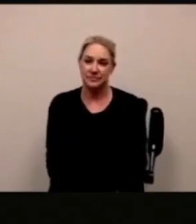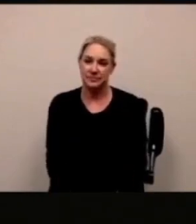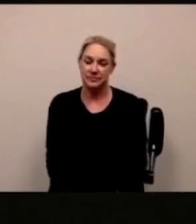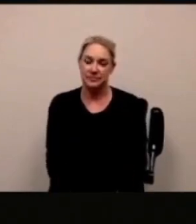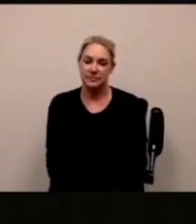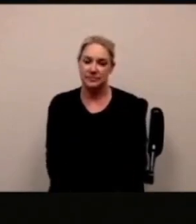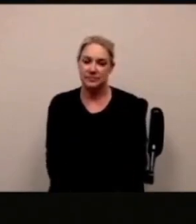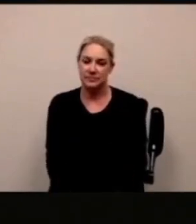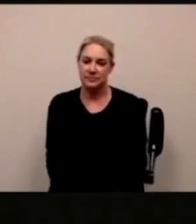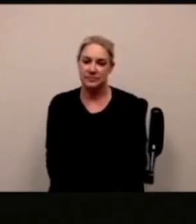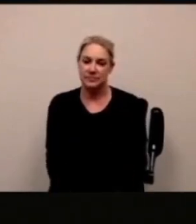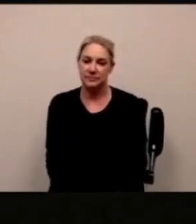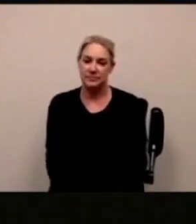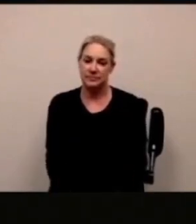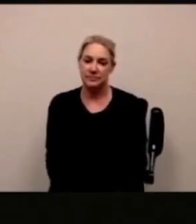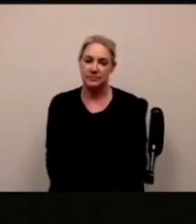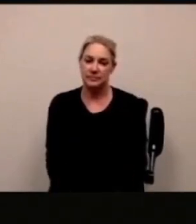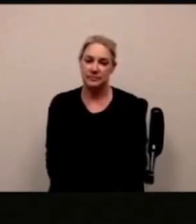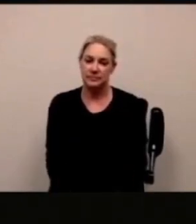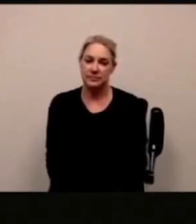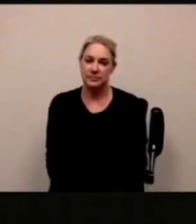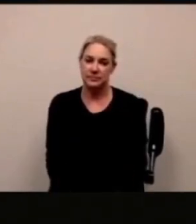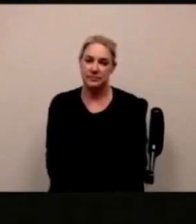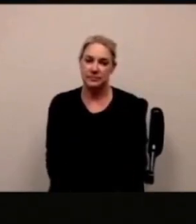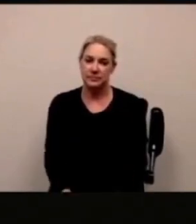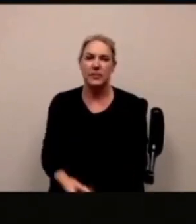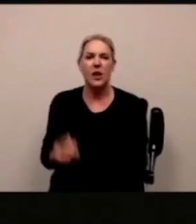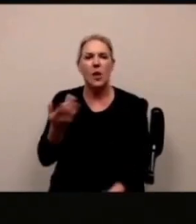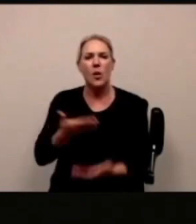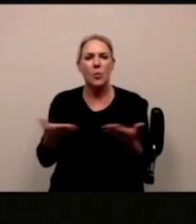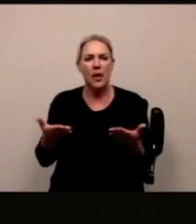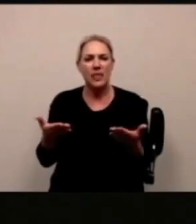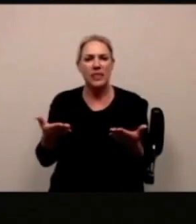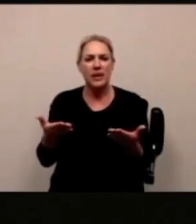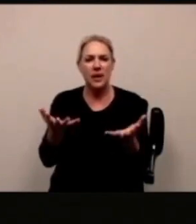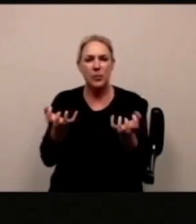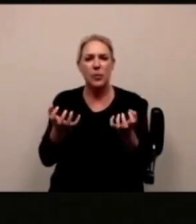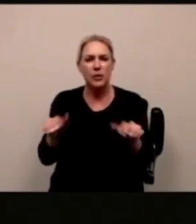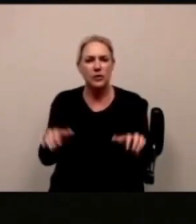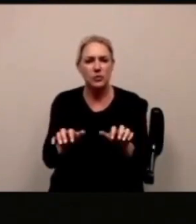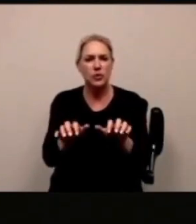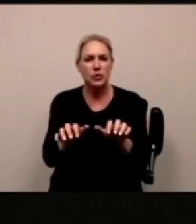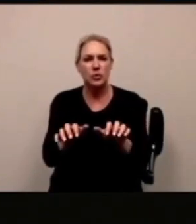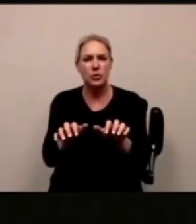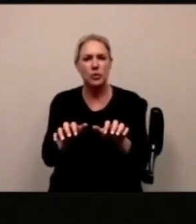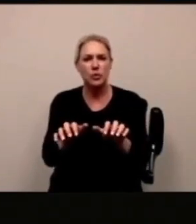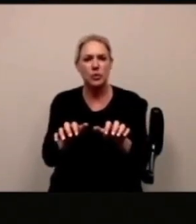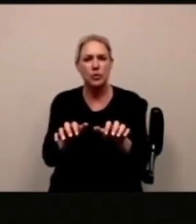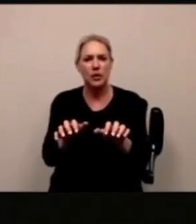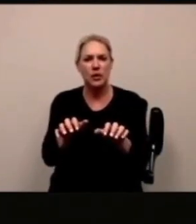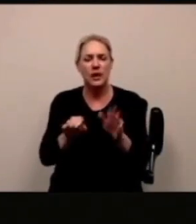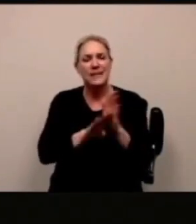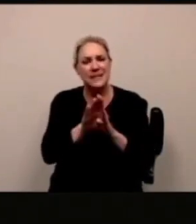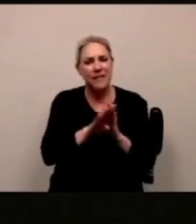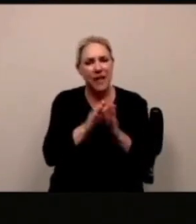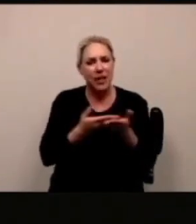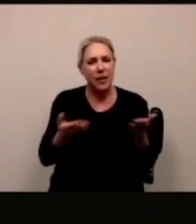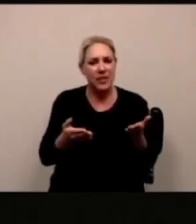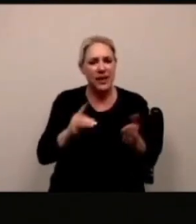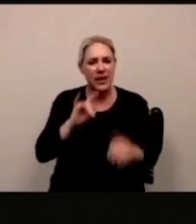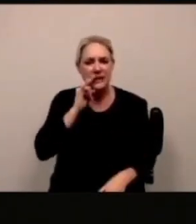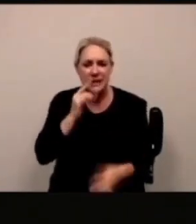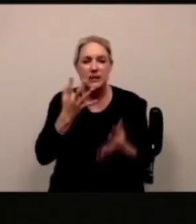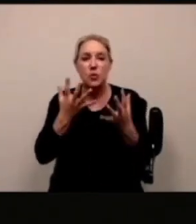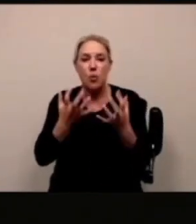ます我々も今現在やろうとしていてあとというものもあとその中にあと入ってい